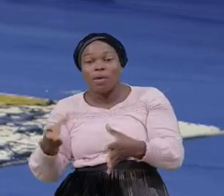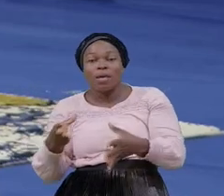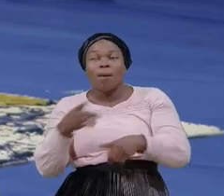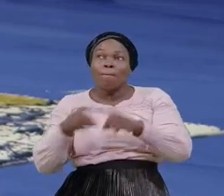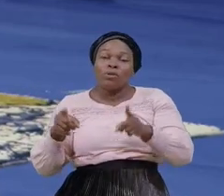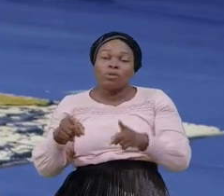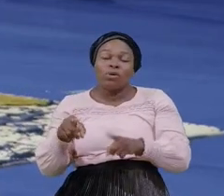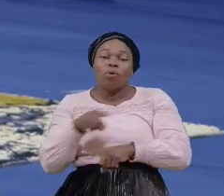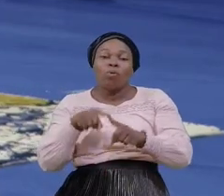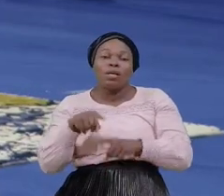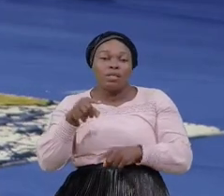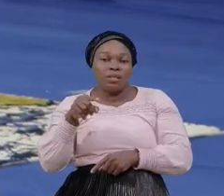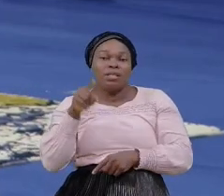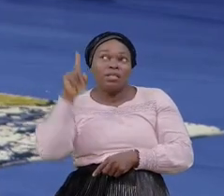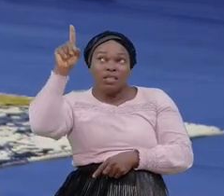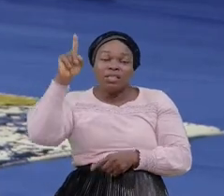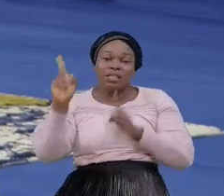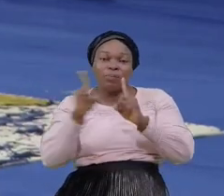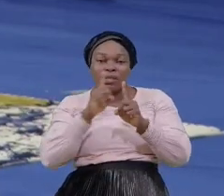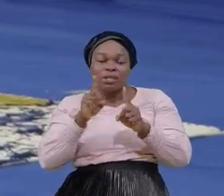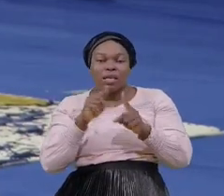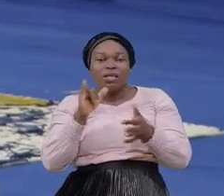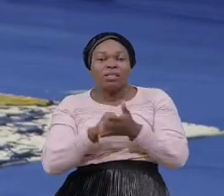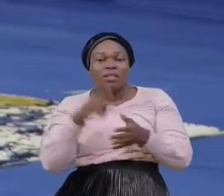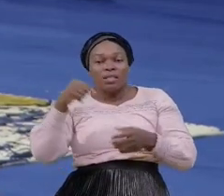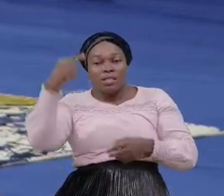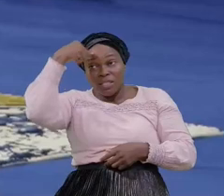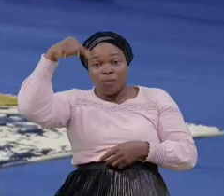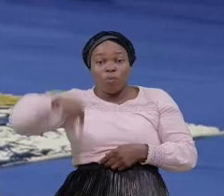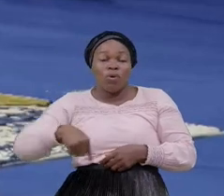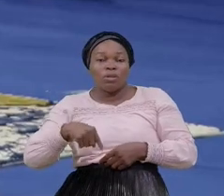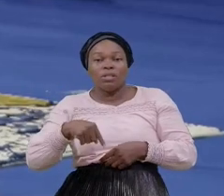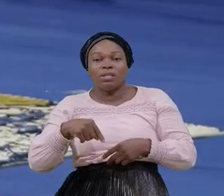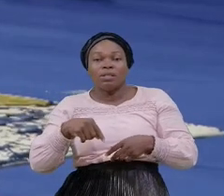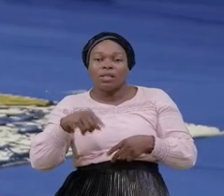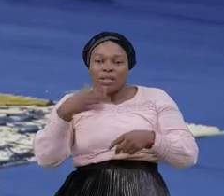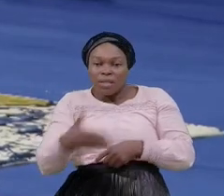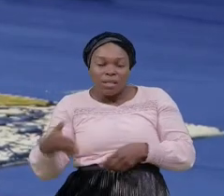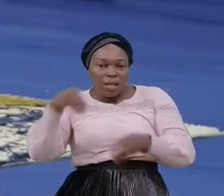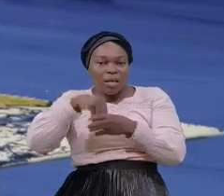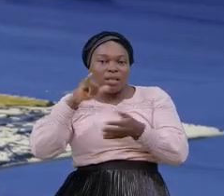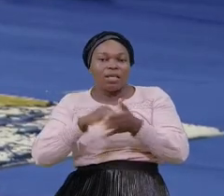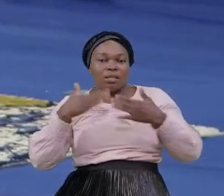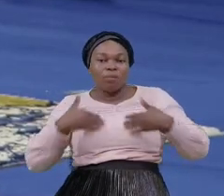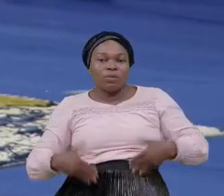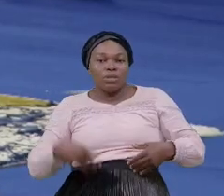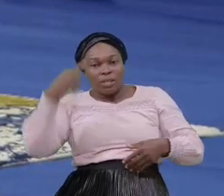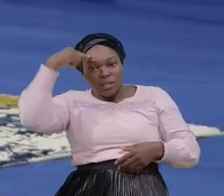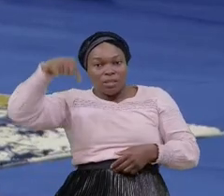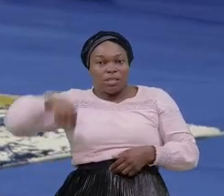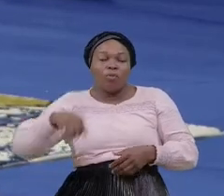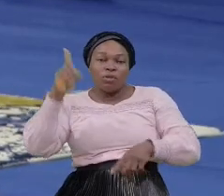cette personnalité démoniaque qui dérange mon serviteur, les démons ne peuvent pas argumenter avec Christ.